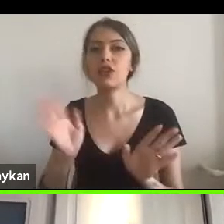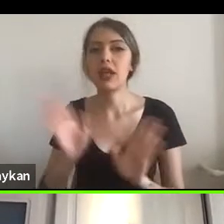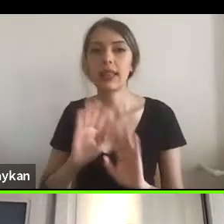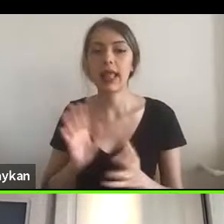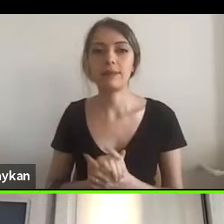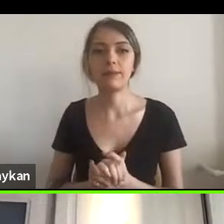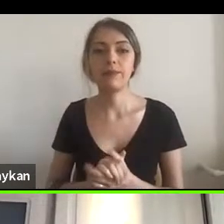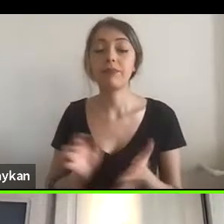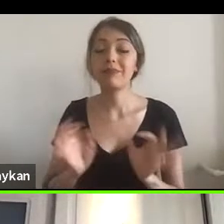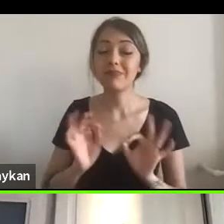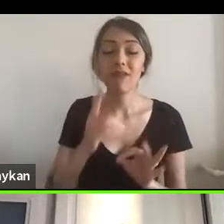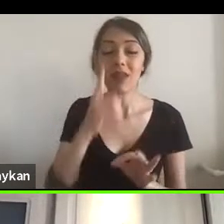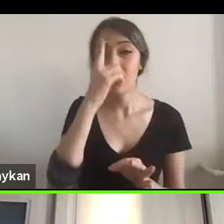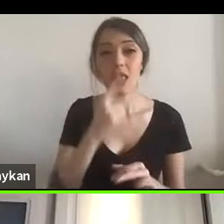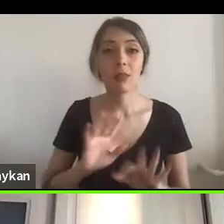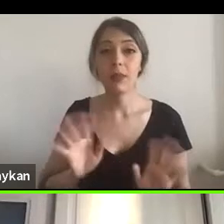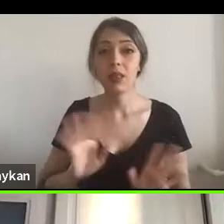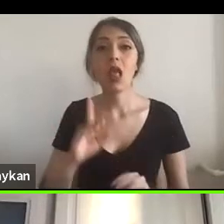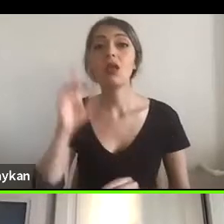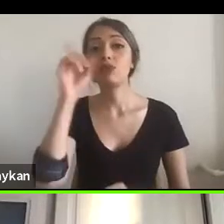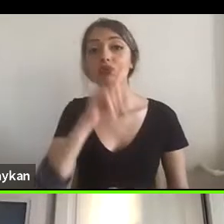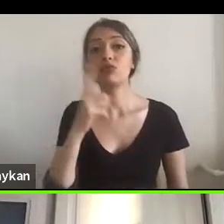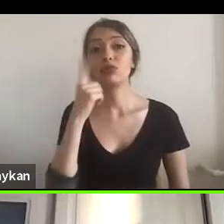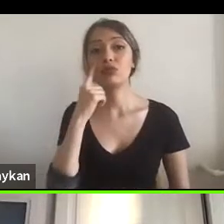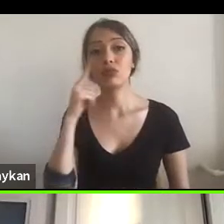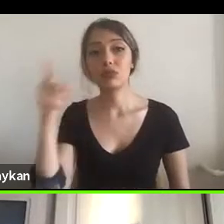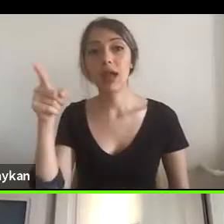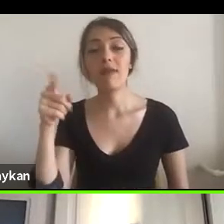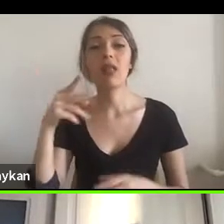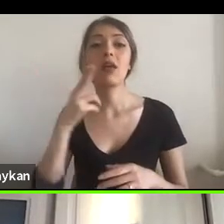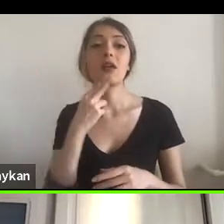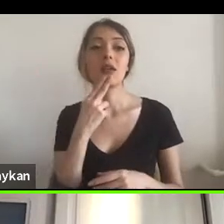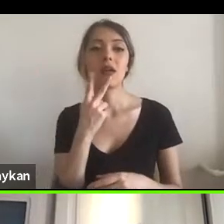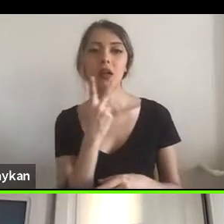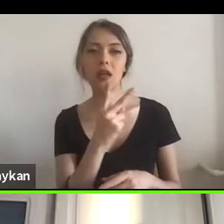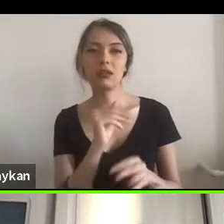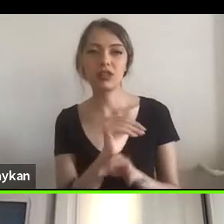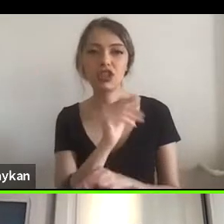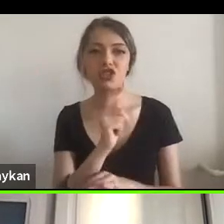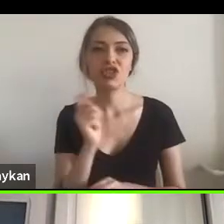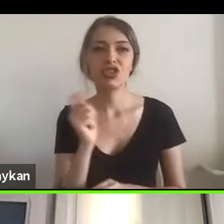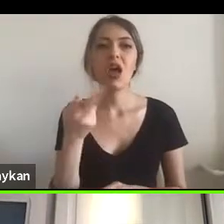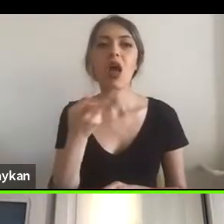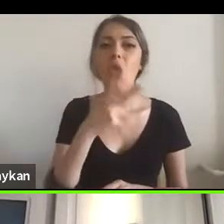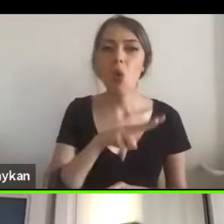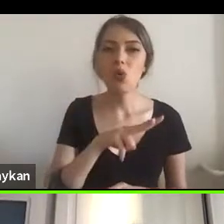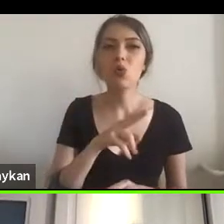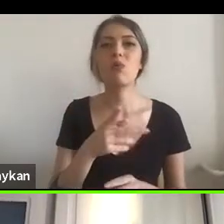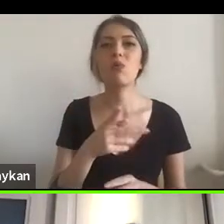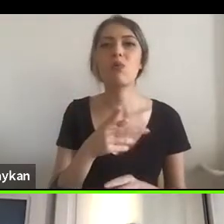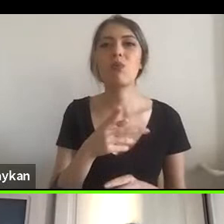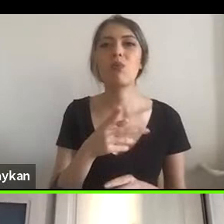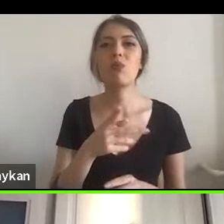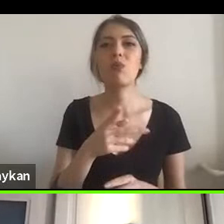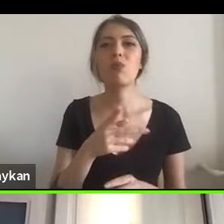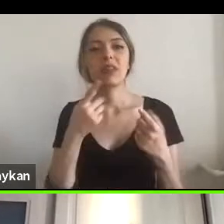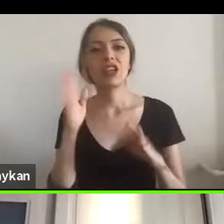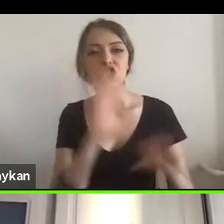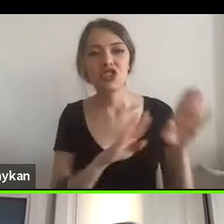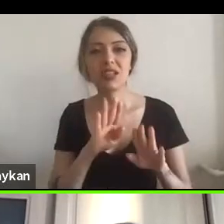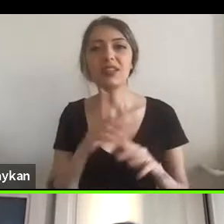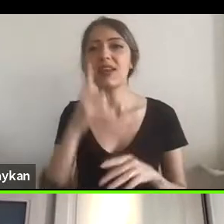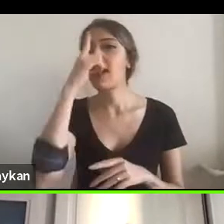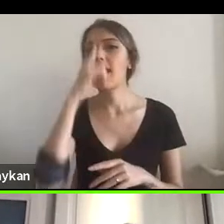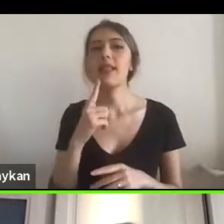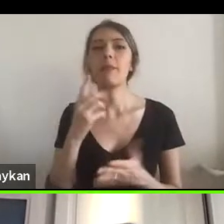çünkü devlet kadın cinayetleri ve kadına yönelik şiddet konusunda resmi veri tutup paylaşmıyor. Bizim de